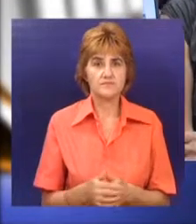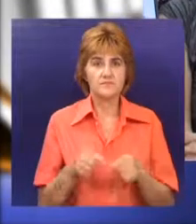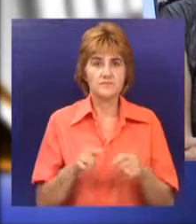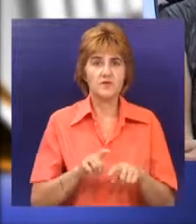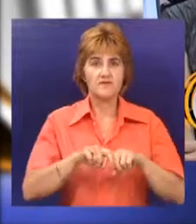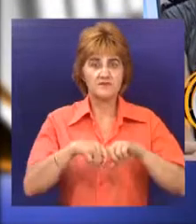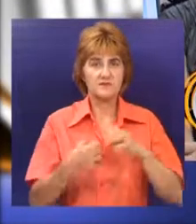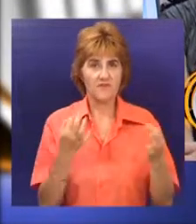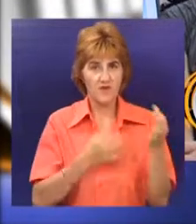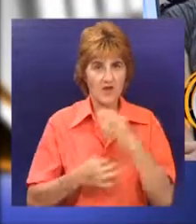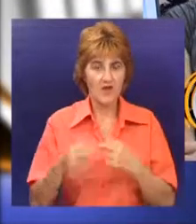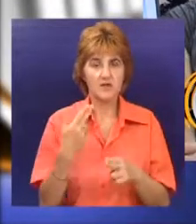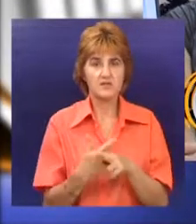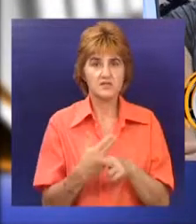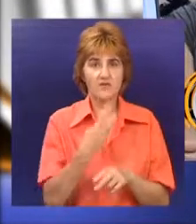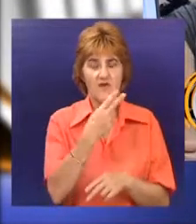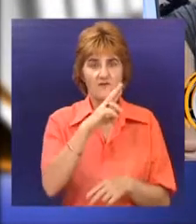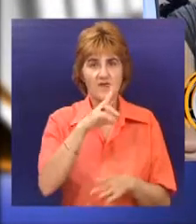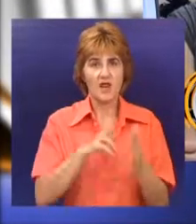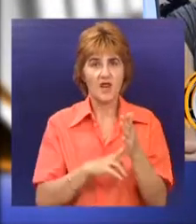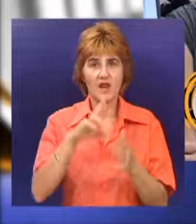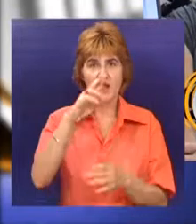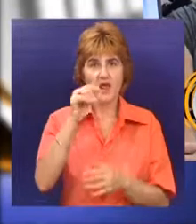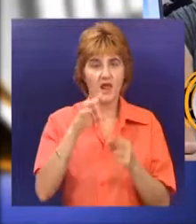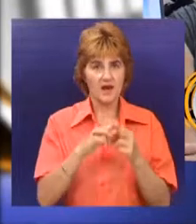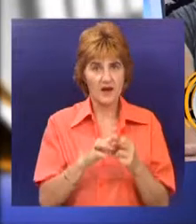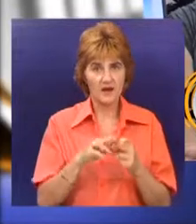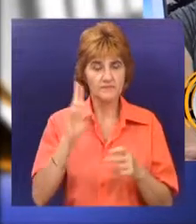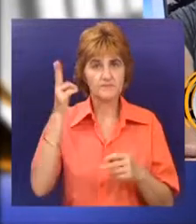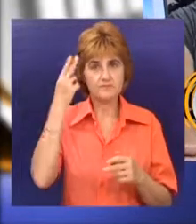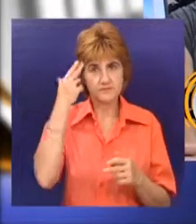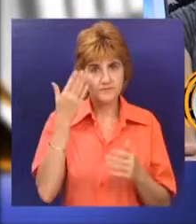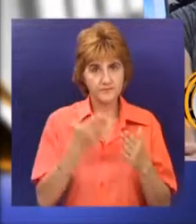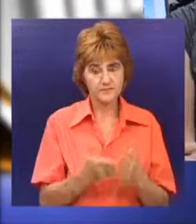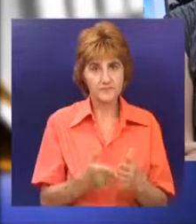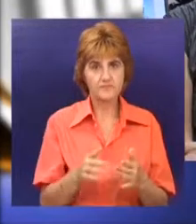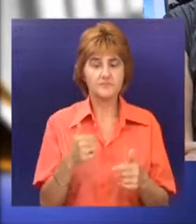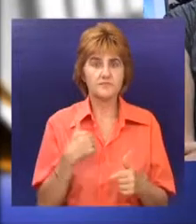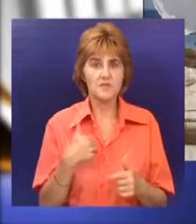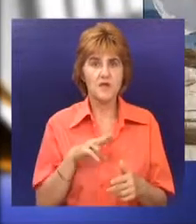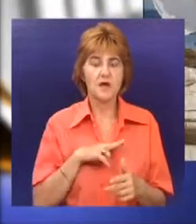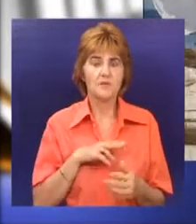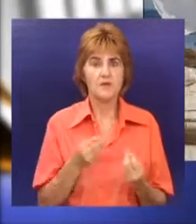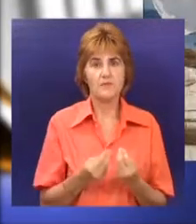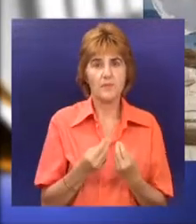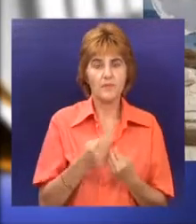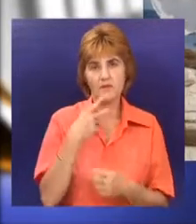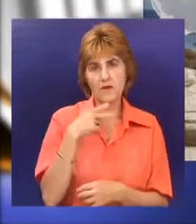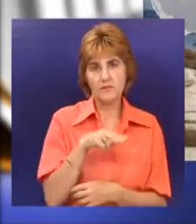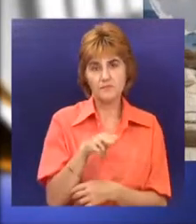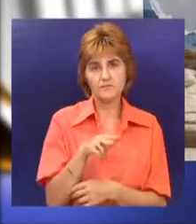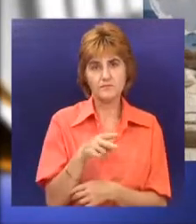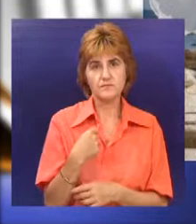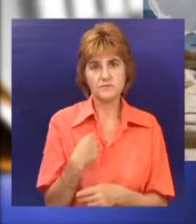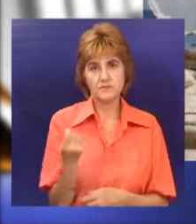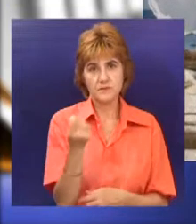Venera, po Botičelijevoj slici Rađanje Venere, pa sam imala neku inspiraciju da to jednostavno bude